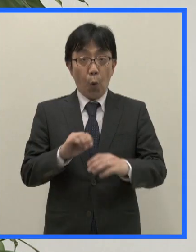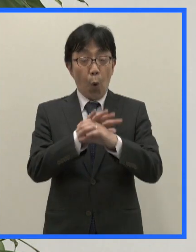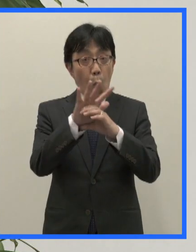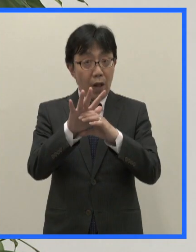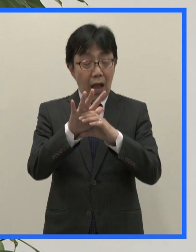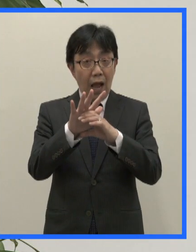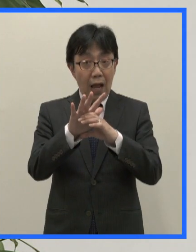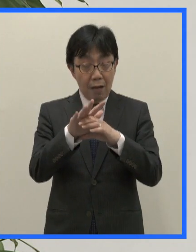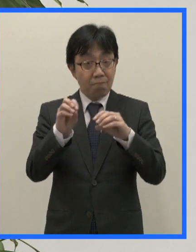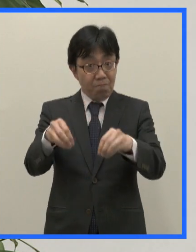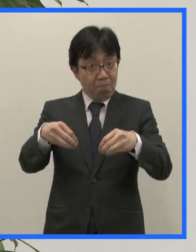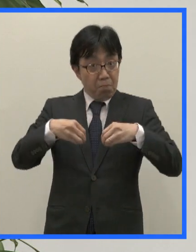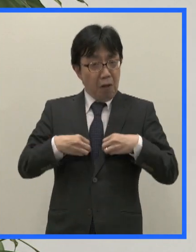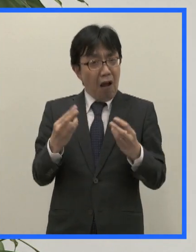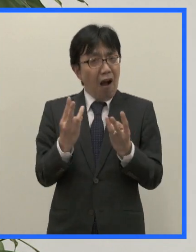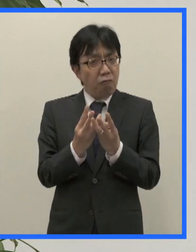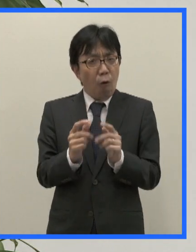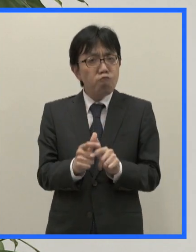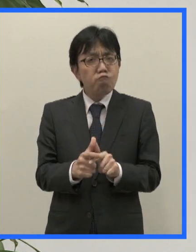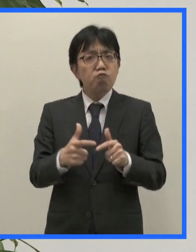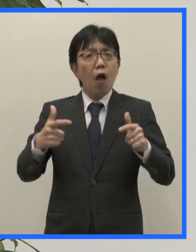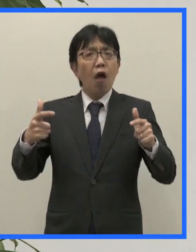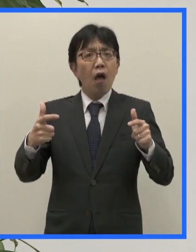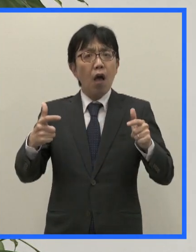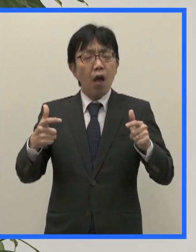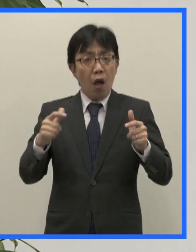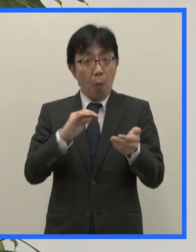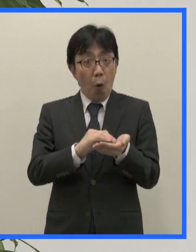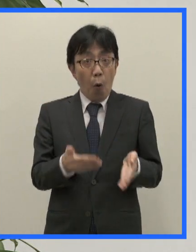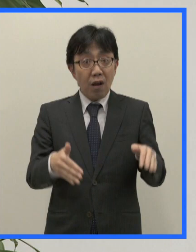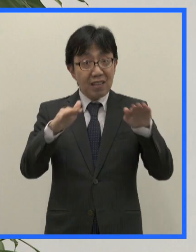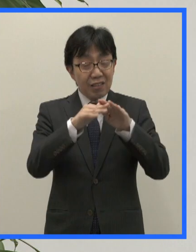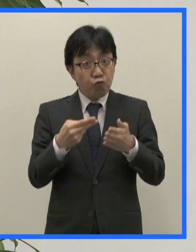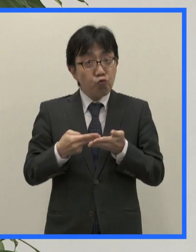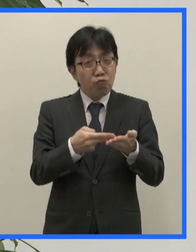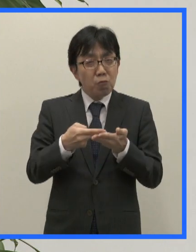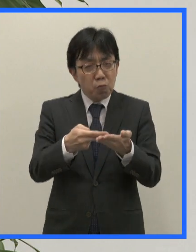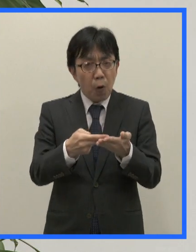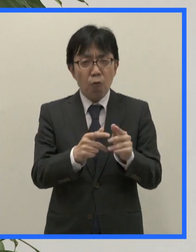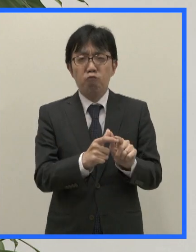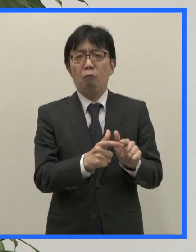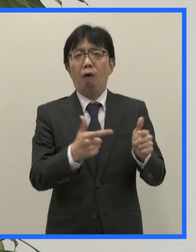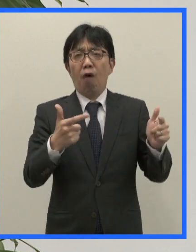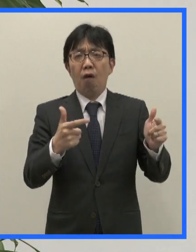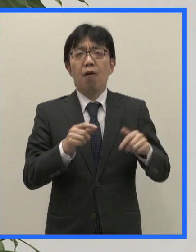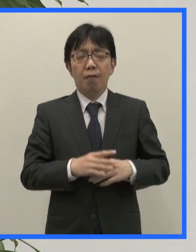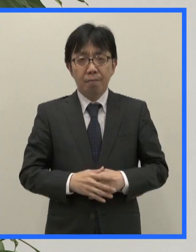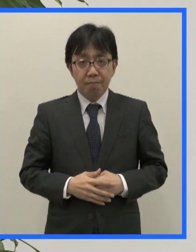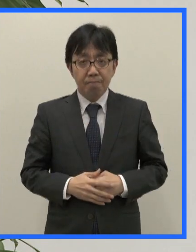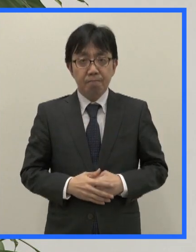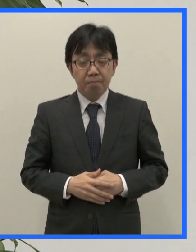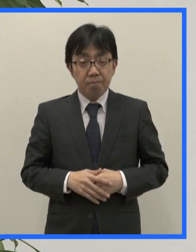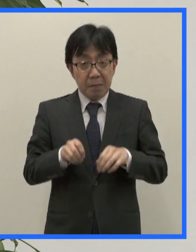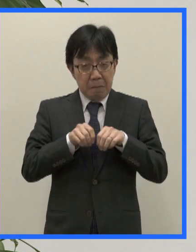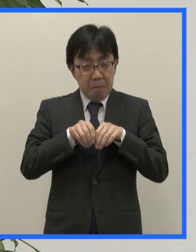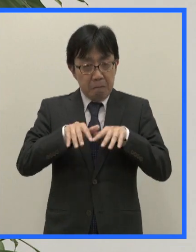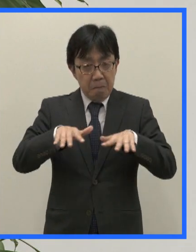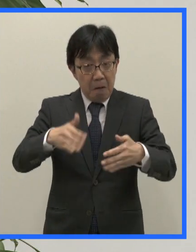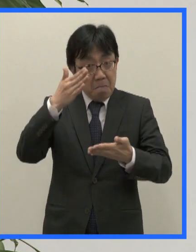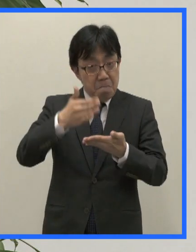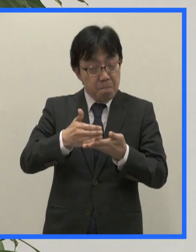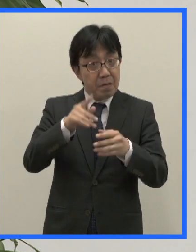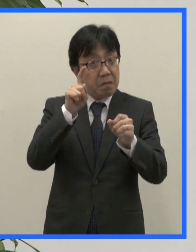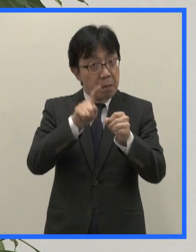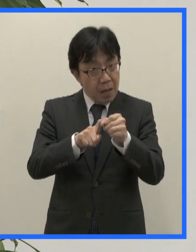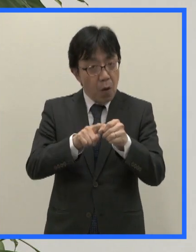コロナの新規陽性者数が急増し入院患者数も増加しています感染拡大を防ぐ